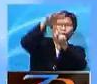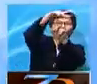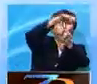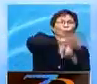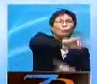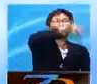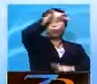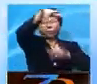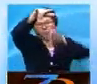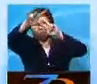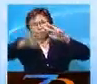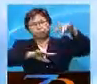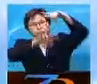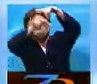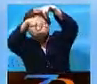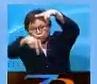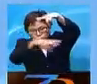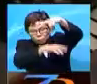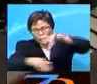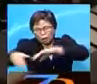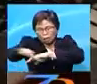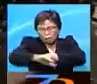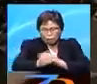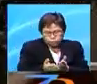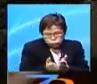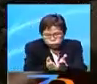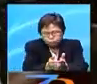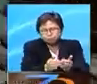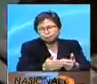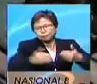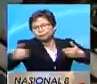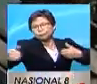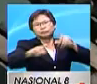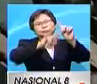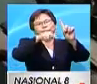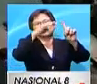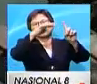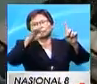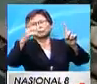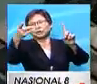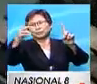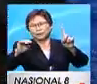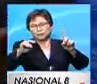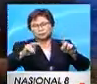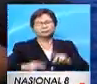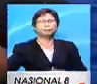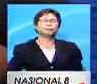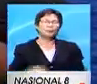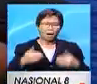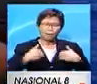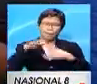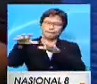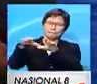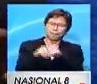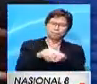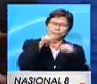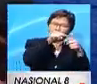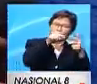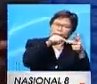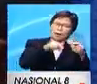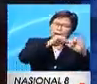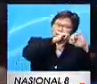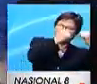dan laut dilaksanakan sepanjang perairan sejauh kira-kira 1400 KM ia turut membabitkan beberapa